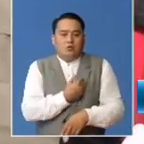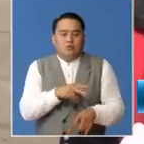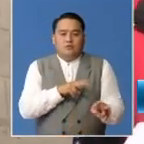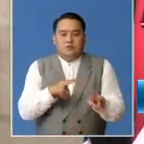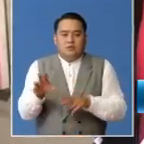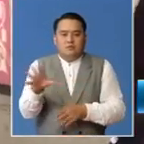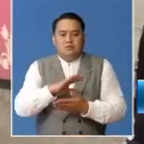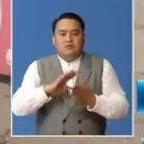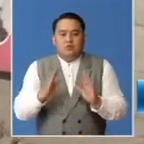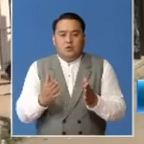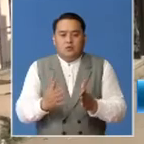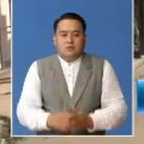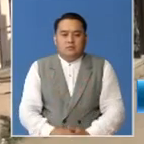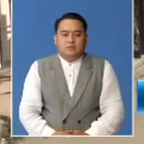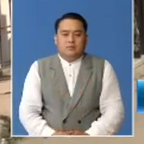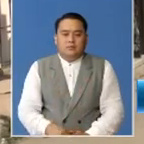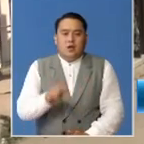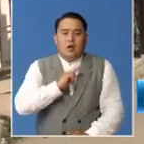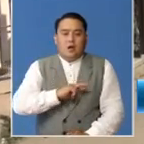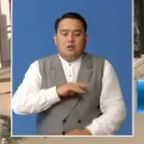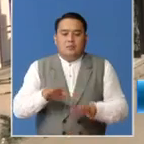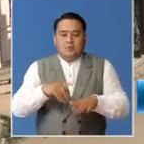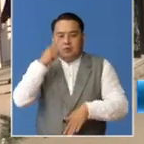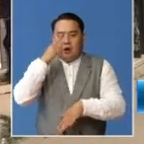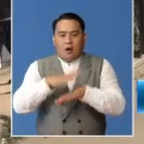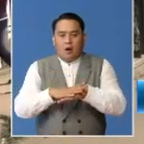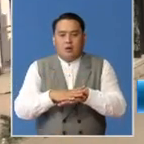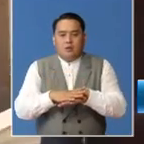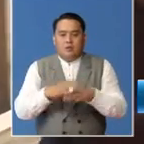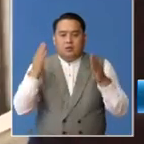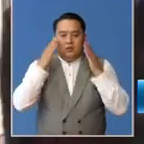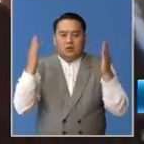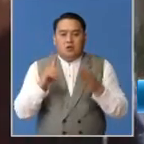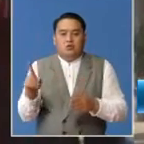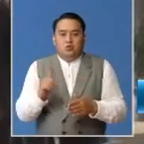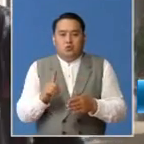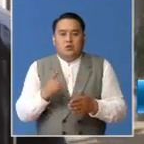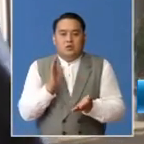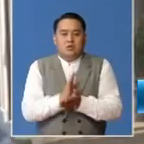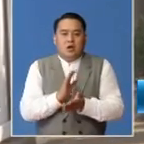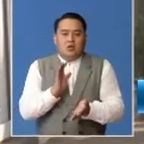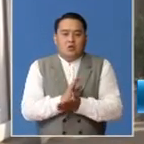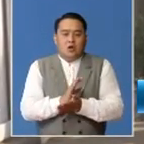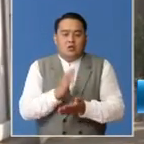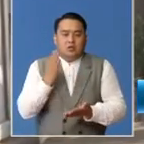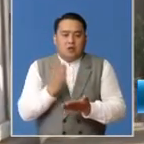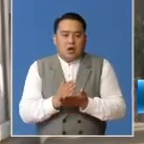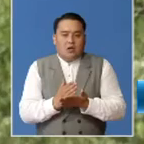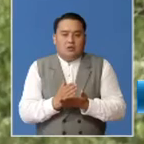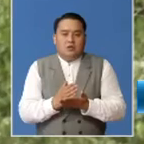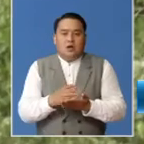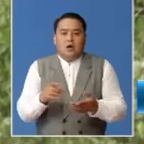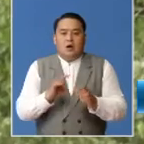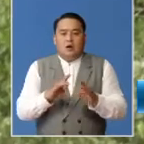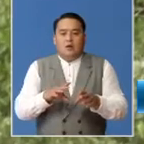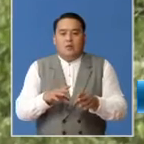следили за всей ситуацией. Сотрудники местного акимата, оказывается, даже не знали, что у них под боком такая антисанитария. Однако заверили, что